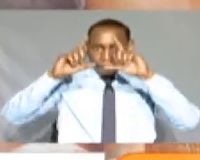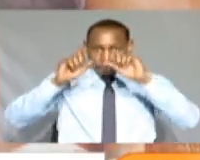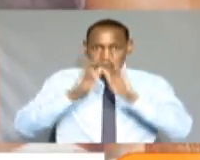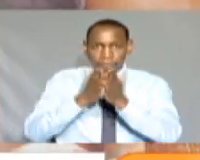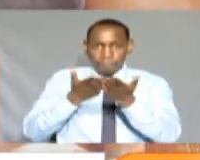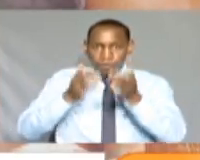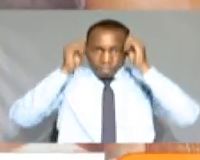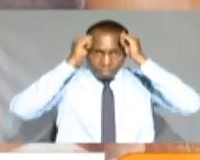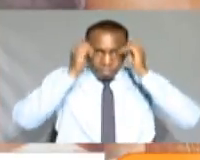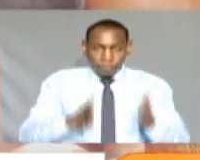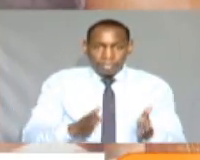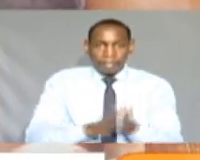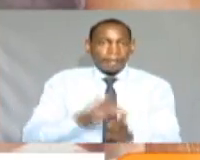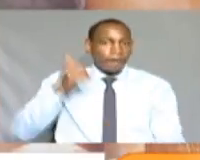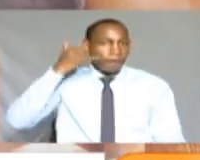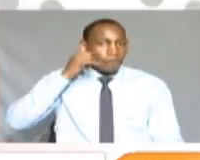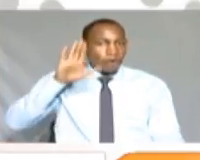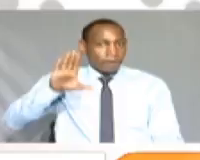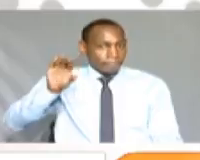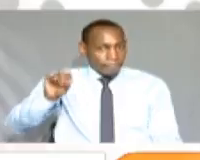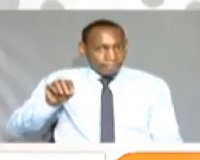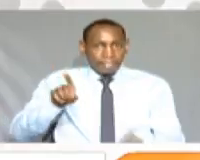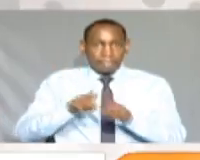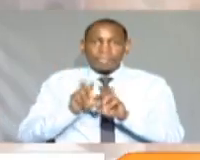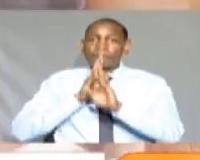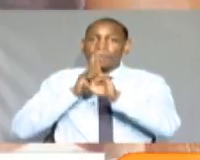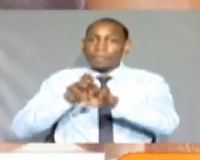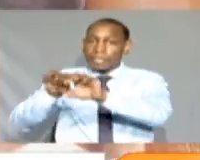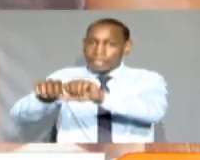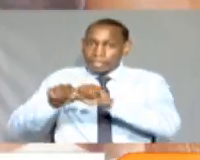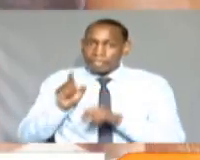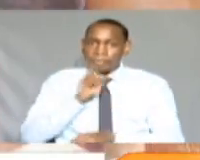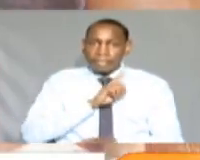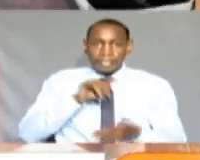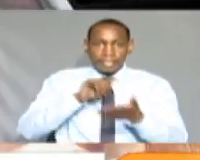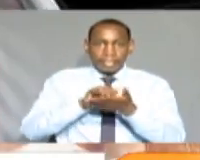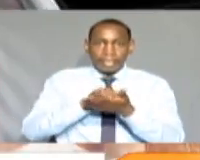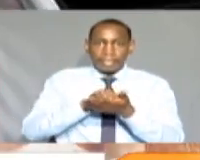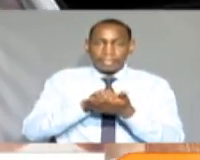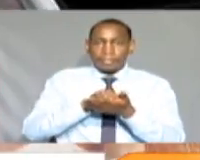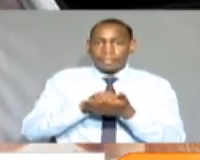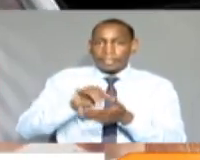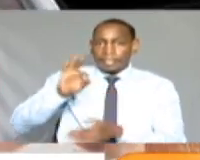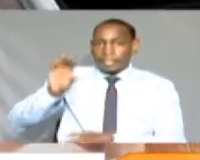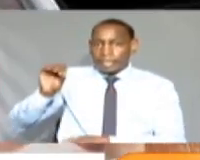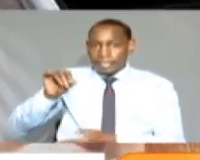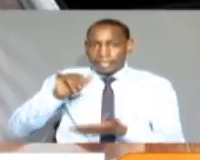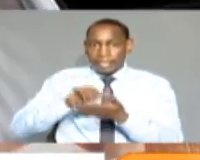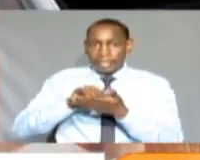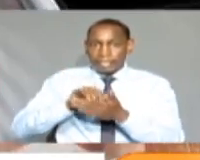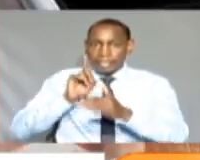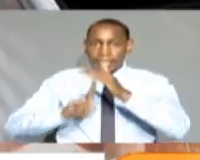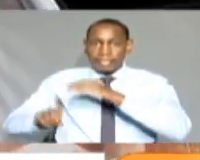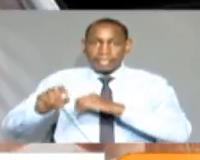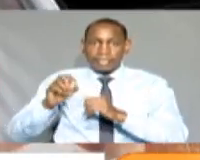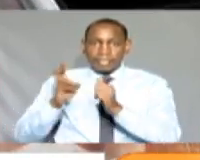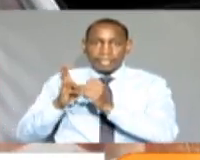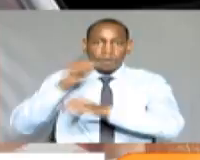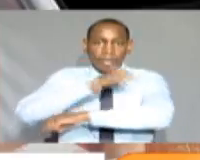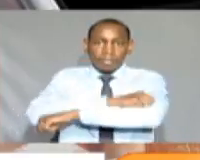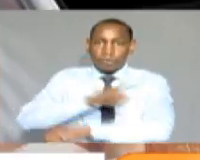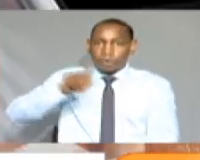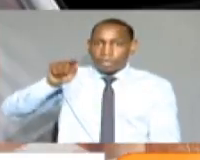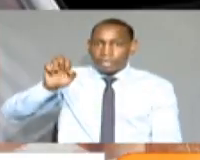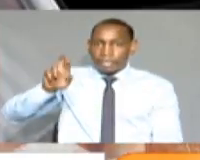za watahiniwa. Simu 50 za rununu zimeripotiwa kunaswa, ambapo 35 zilipatikana katika shule ya upili ya St.